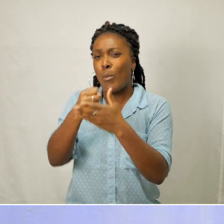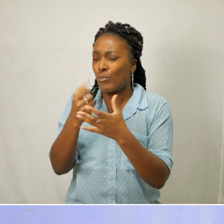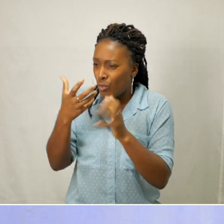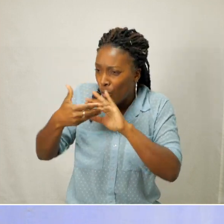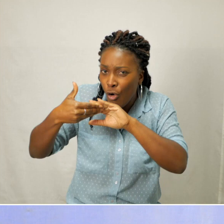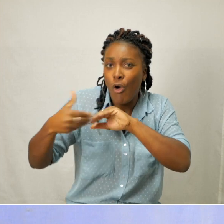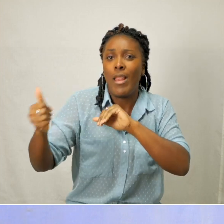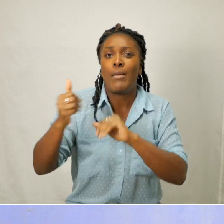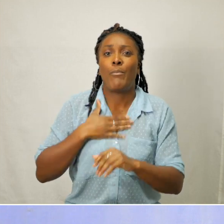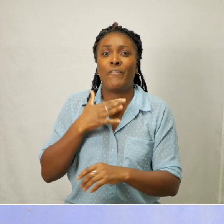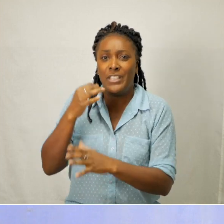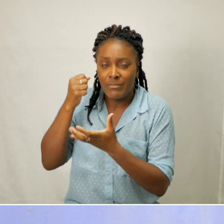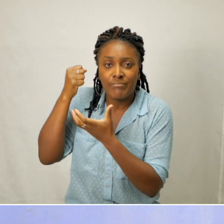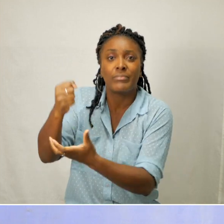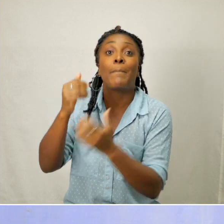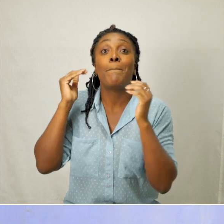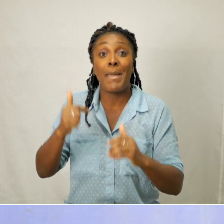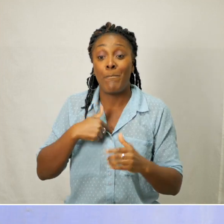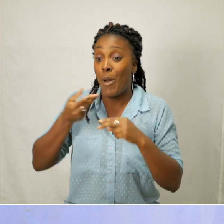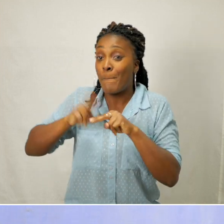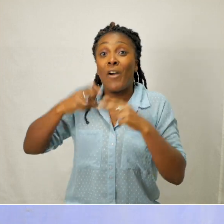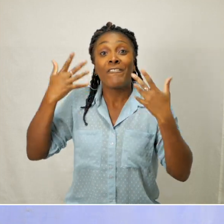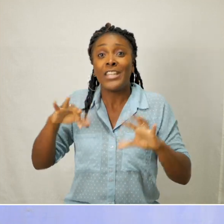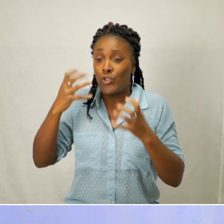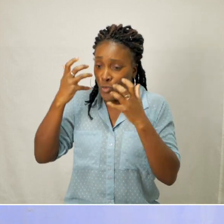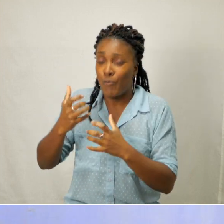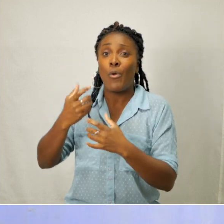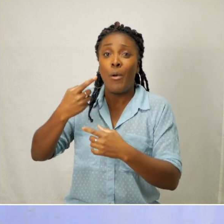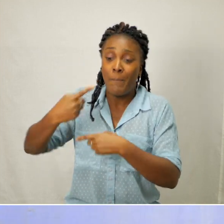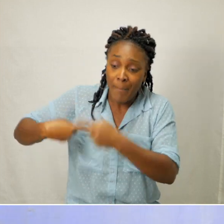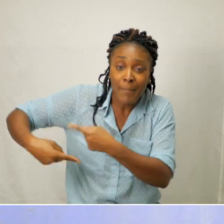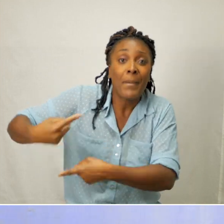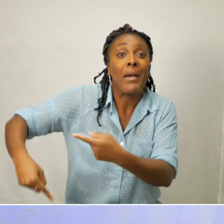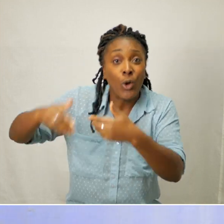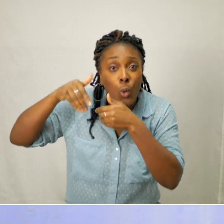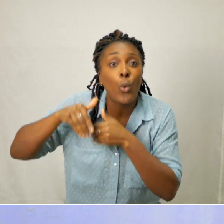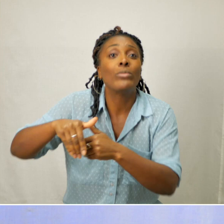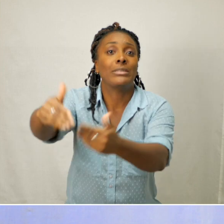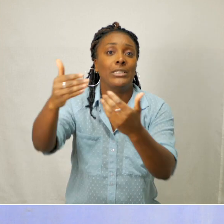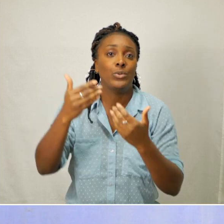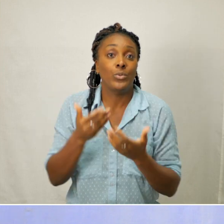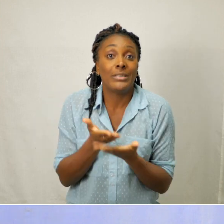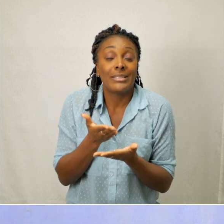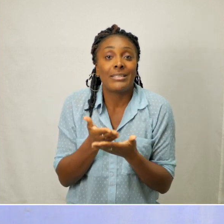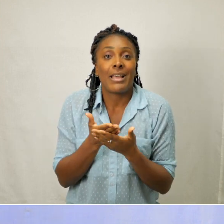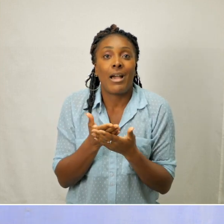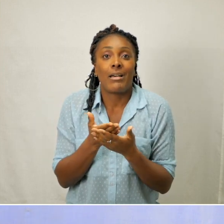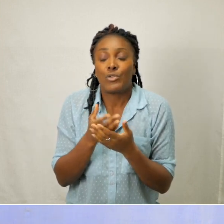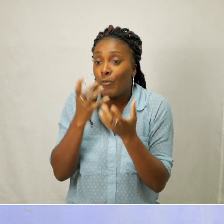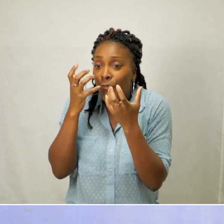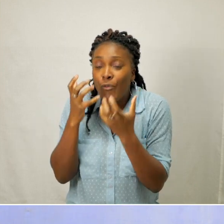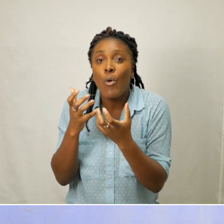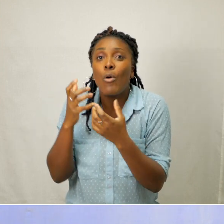générations suivantes, je vais semer jusque-là, même quand je serai parti de cette terre, parce que je vais faire quelque chose, une œuvre qui va viser